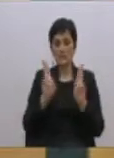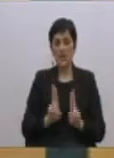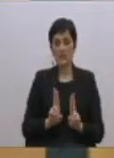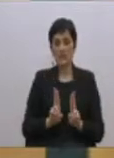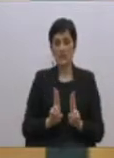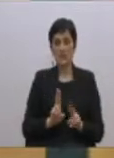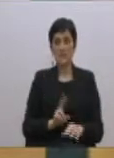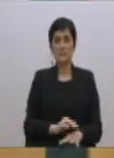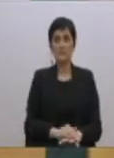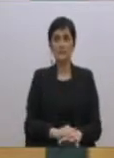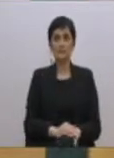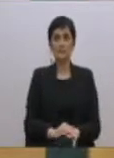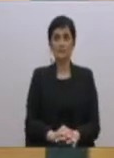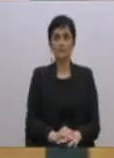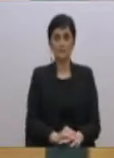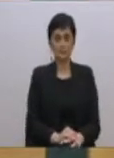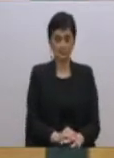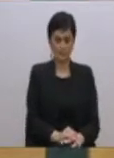წარმართვის.